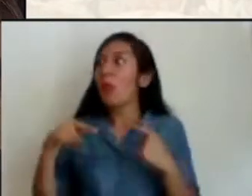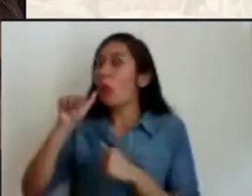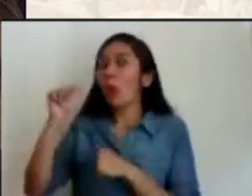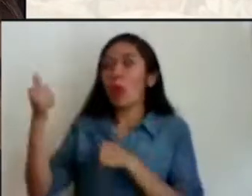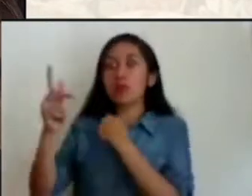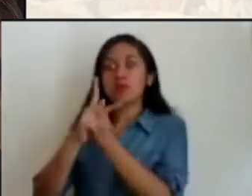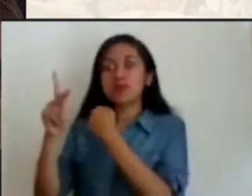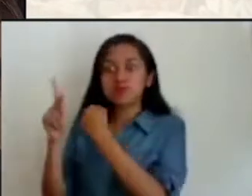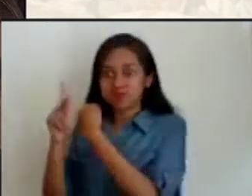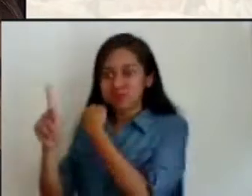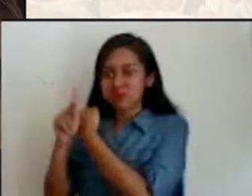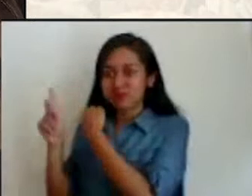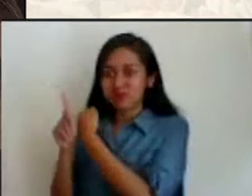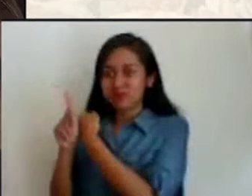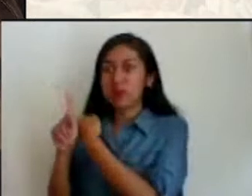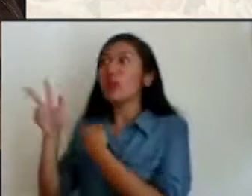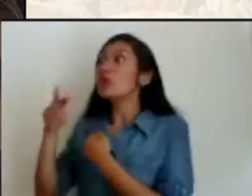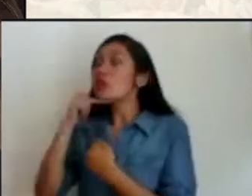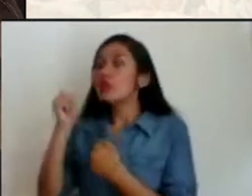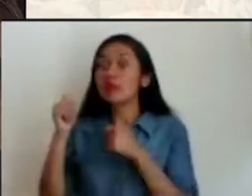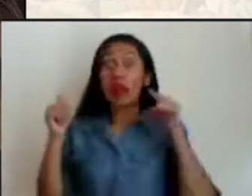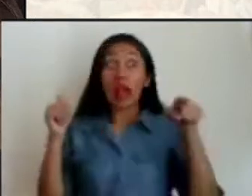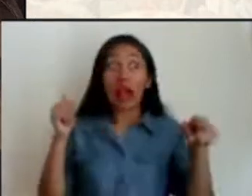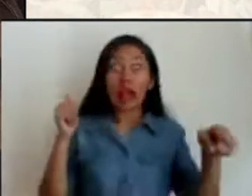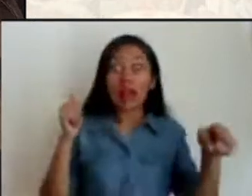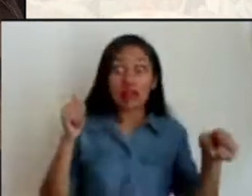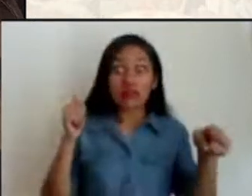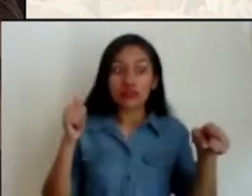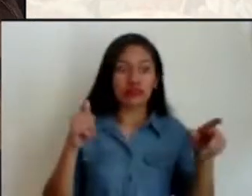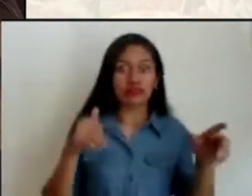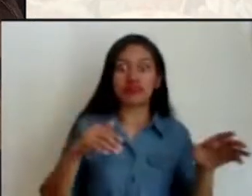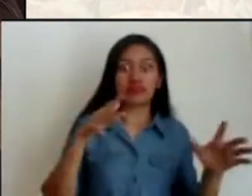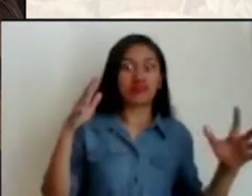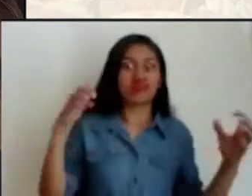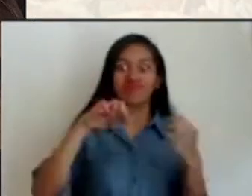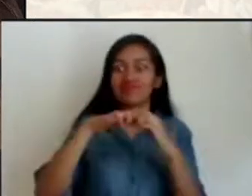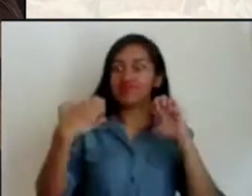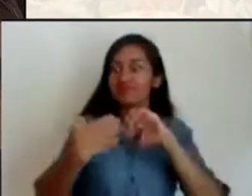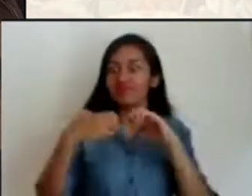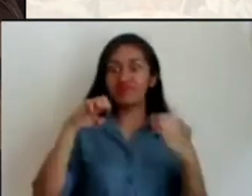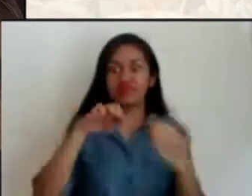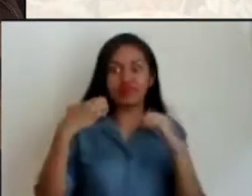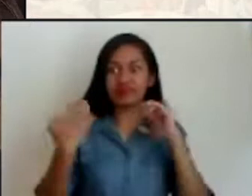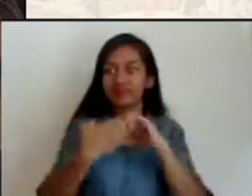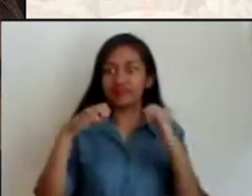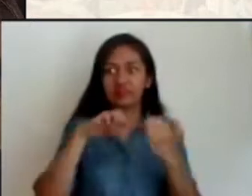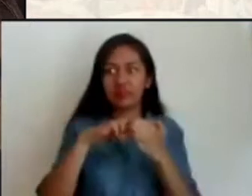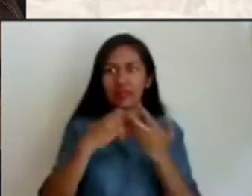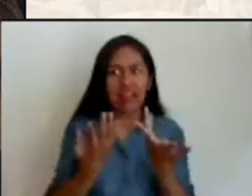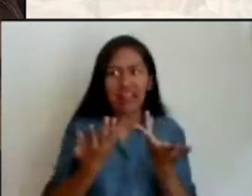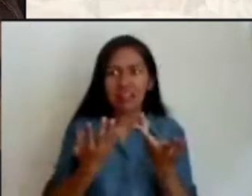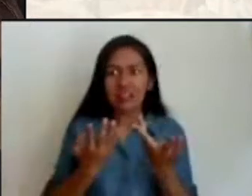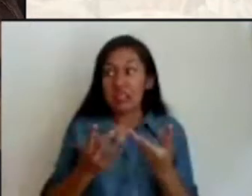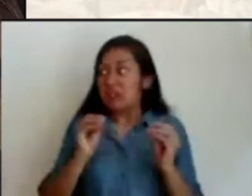el enemigo de Venecia y que sin embargo se les dé el tratamiento y el cuidado más, pues más preciso y más perfecto para